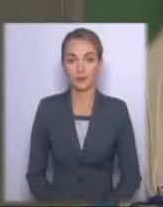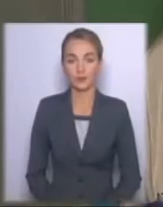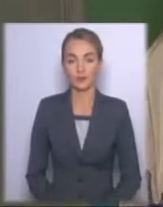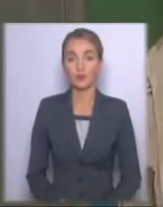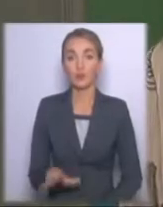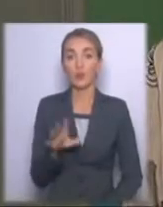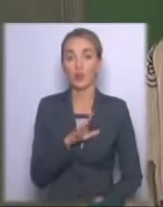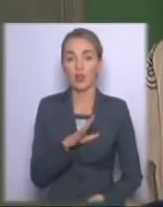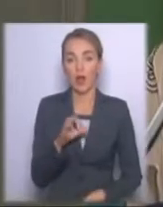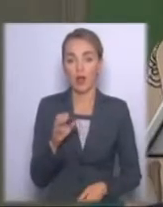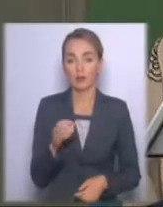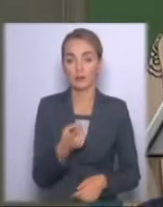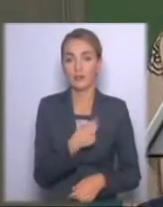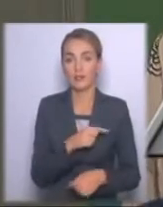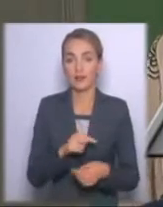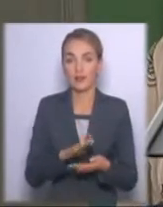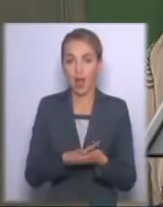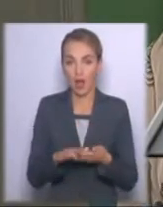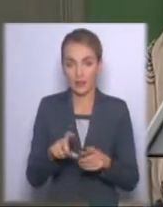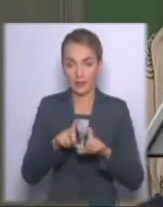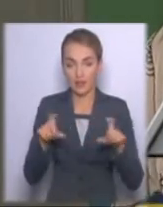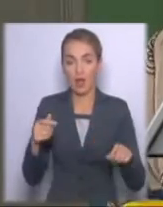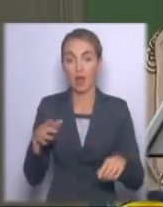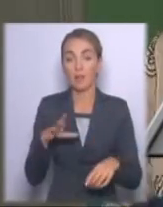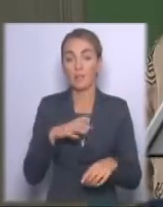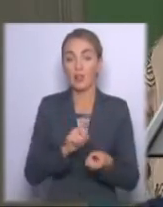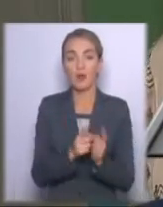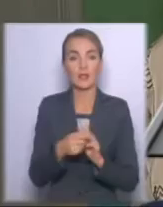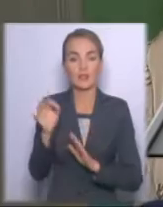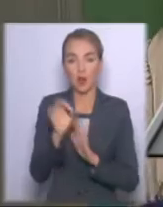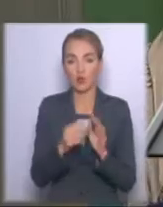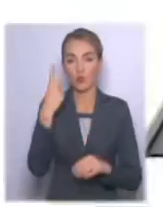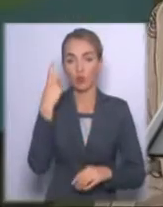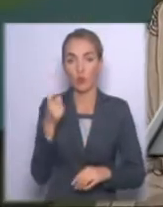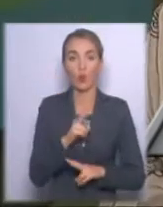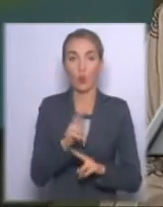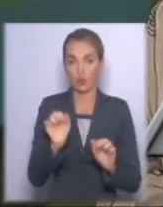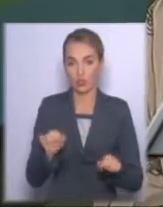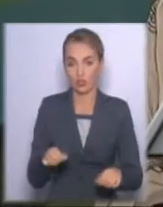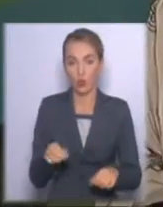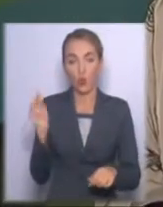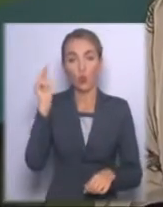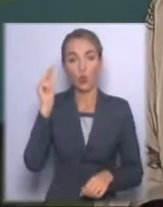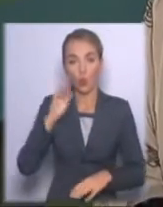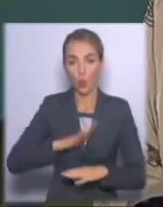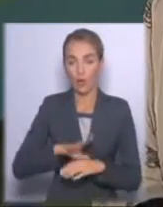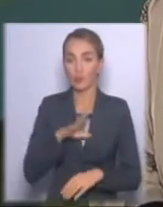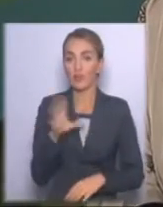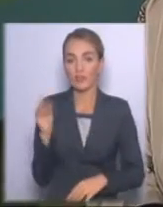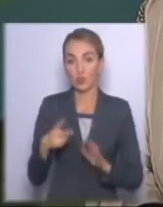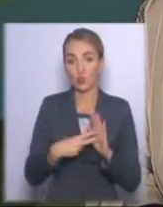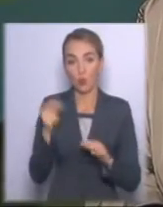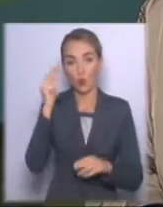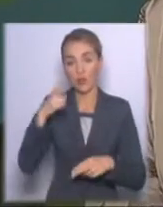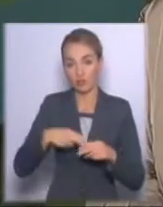Була санстанція, були слідчі. Тобто ми навпаки, ми зразу повідомили всіх, кого лише можливо. Уроки були всі, 7-й урок закінчився, діти пішли